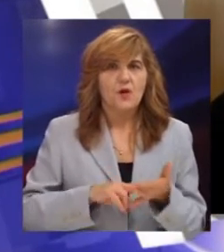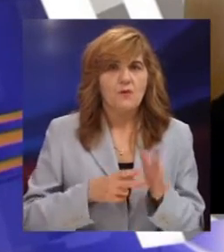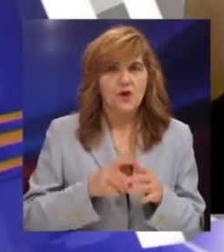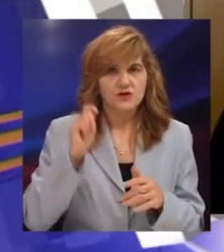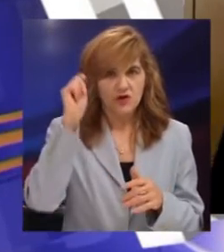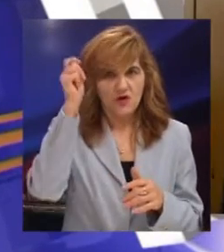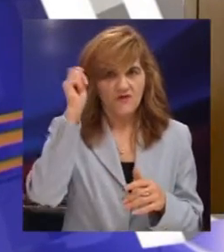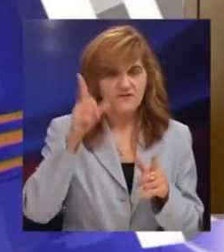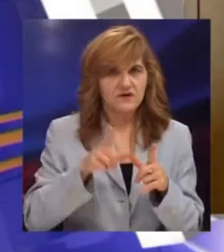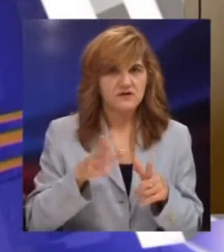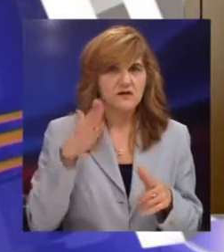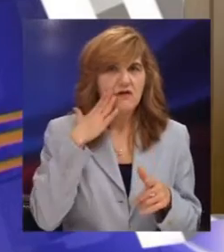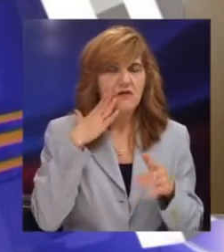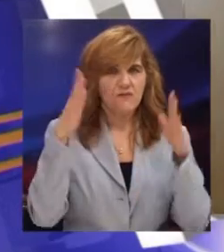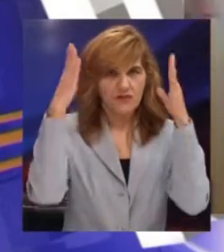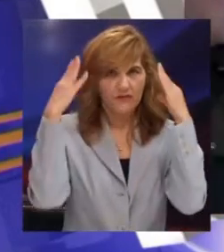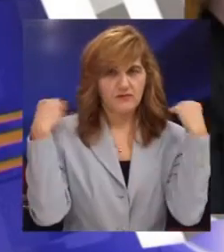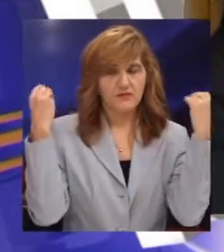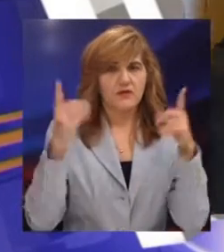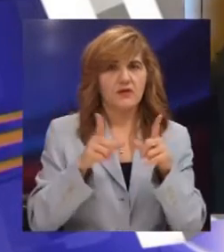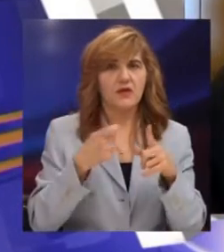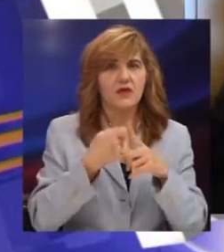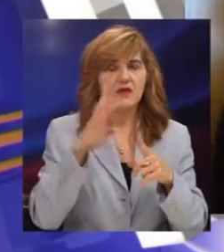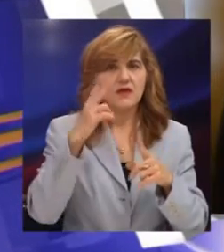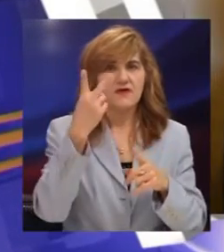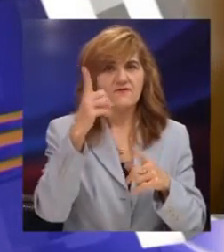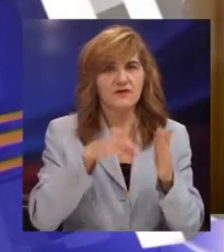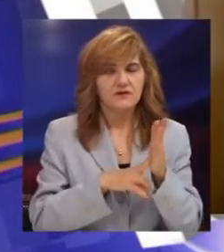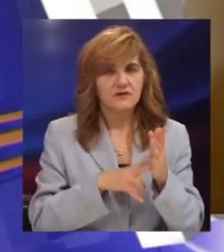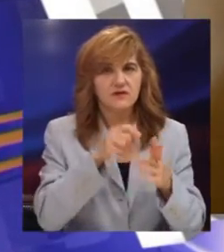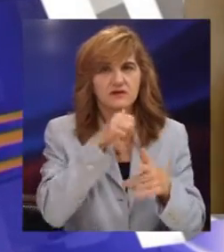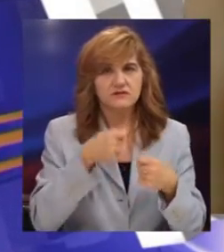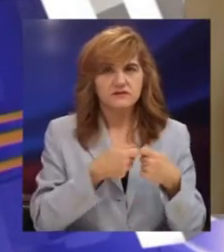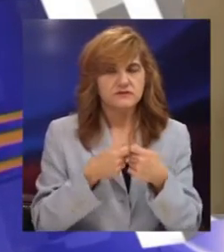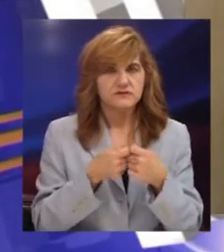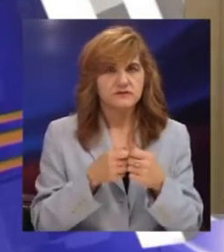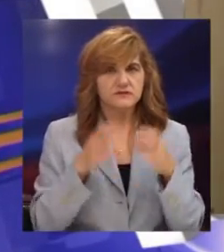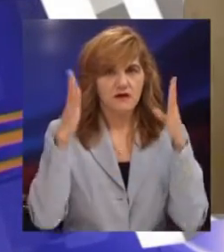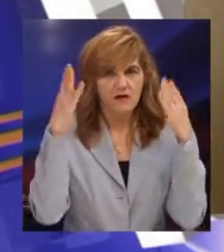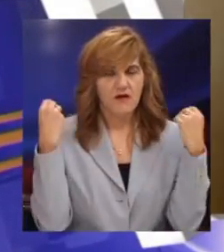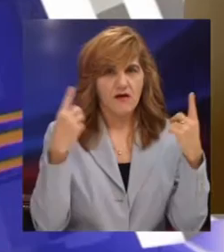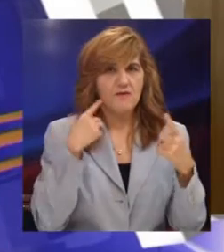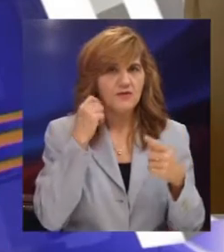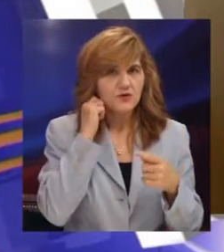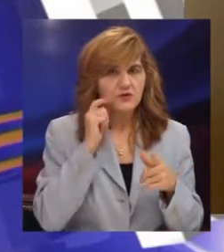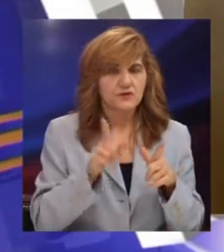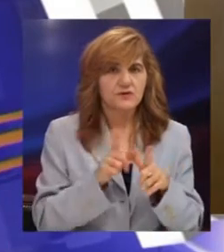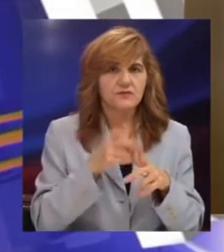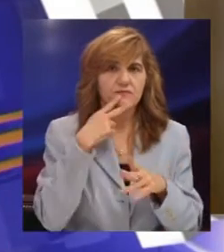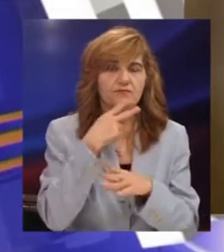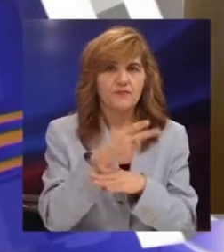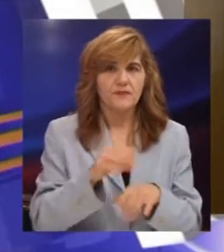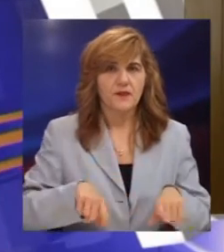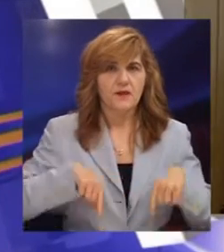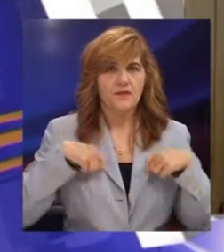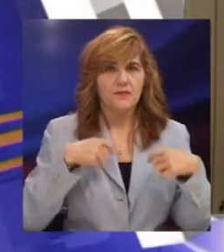Politički oficir u ambasadi Sjedinjenih Američkih Država Kevin Furi i službenik političkog odeljenja iste ambasade Ksenija Lazović posetili